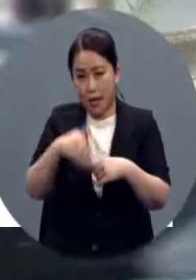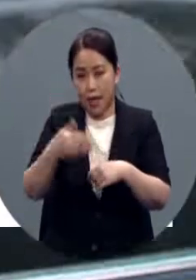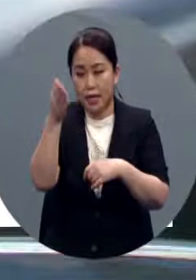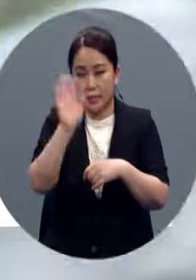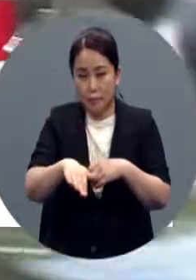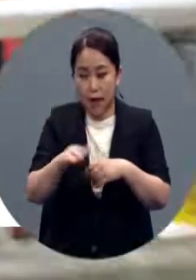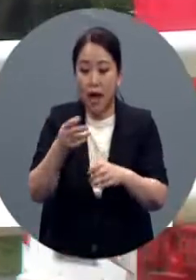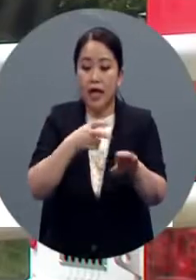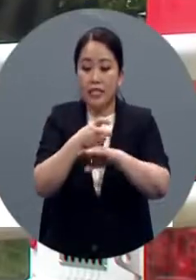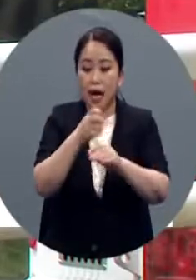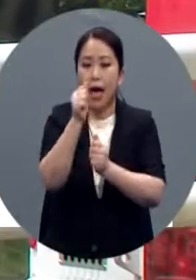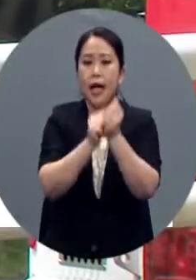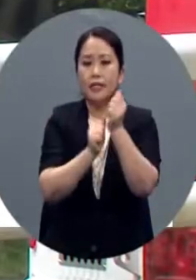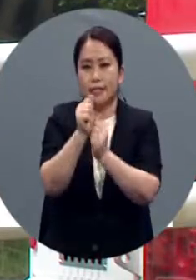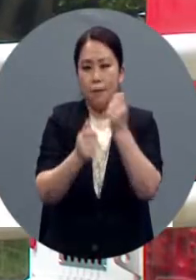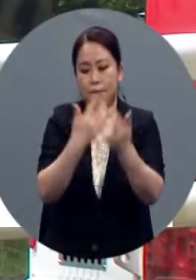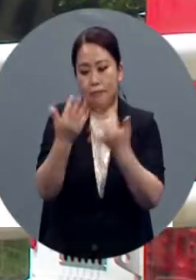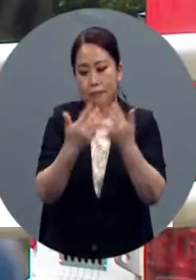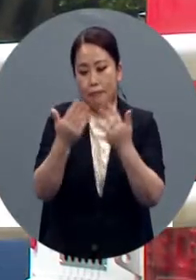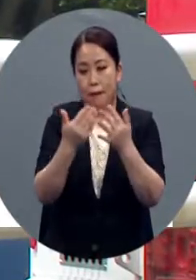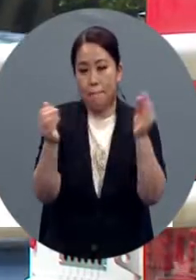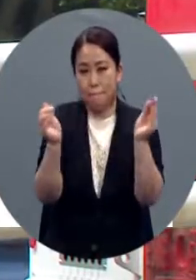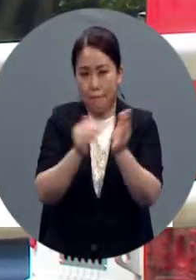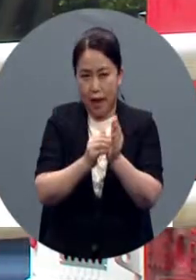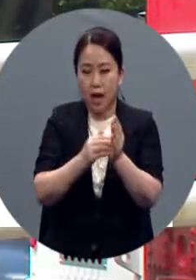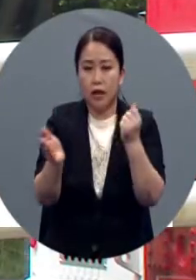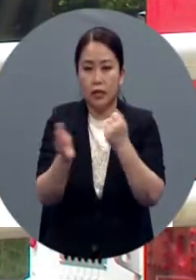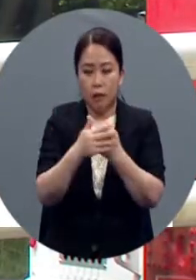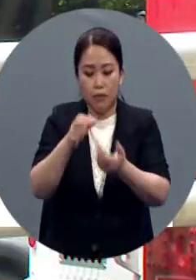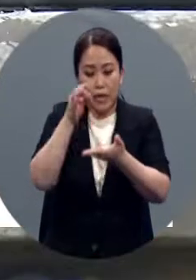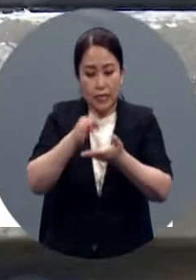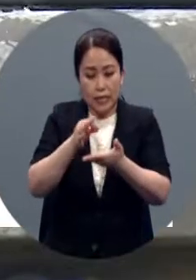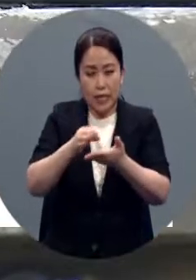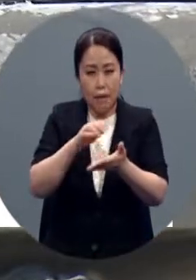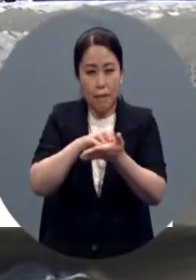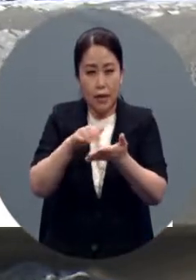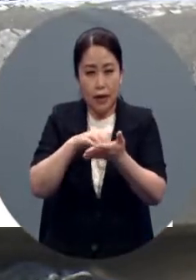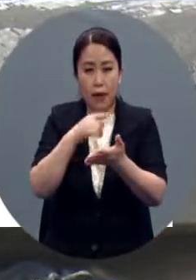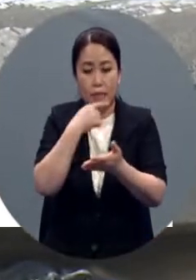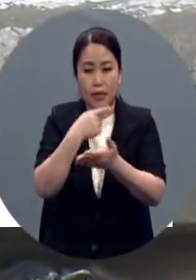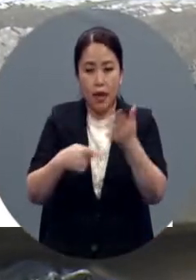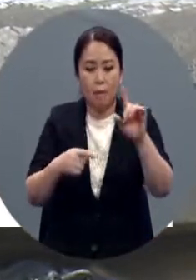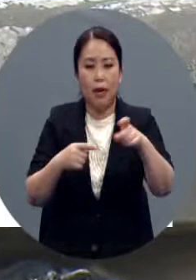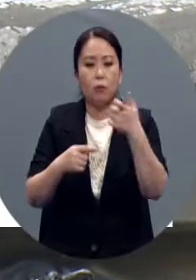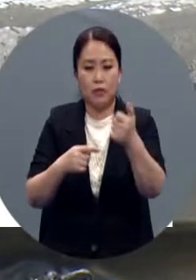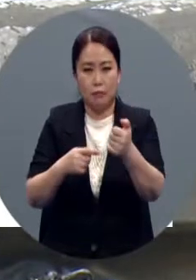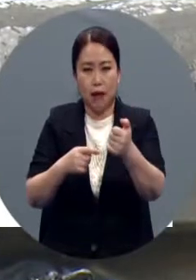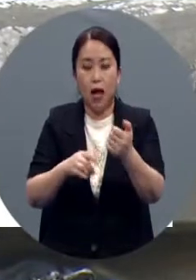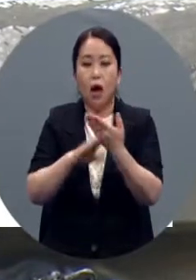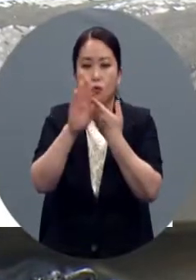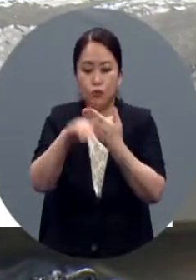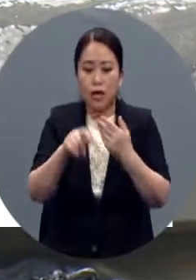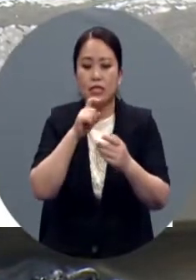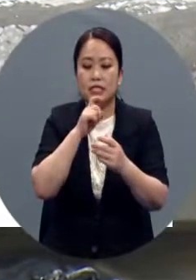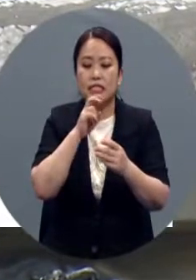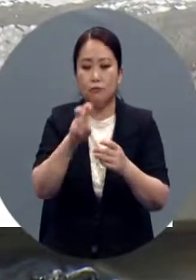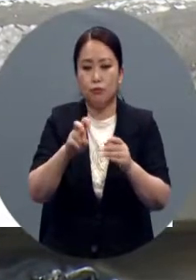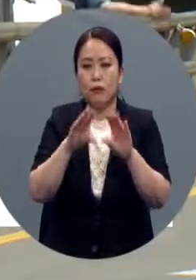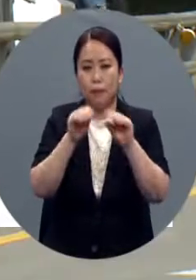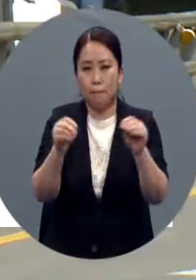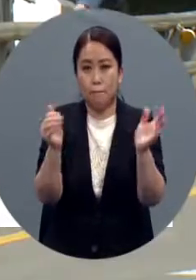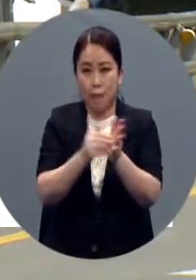소실될 소방서 추상 150만원 상당의 재산 피해를 낸 뒤 20여 분만에 꺼졌습니다 경찰과